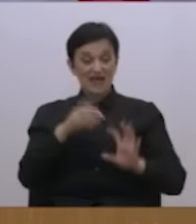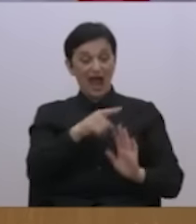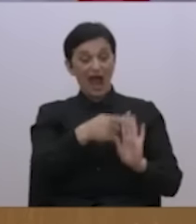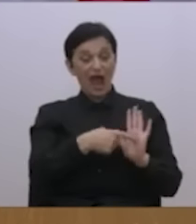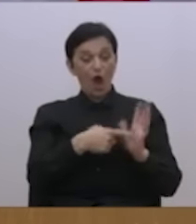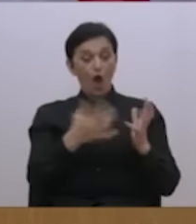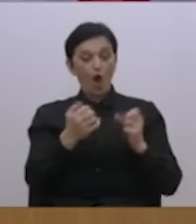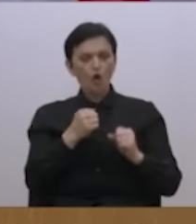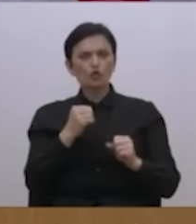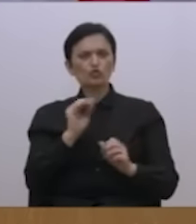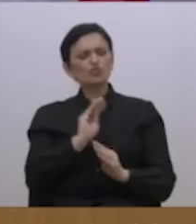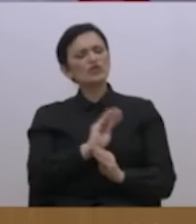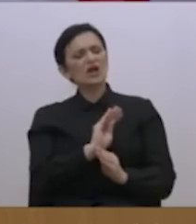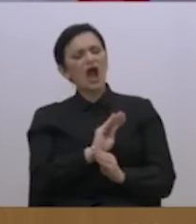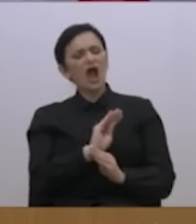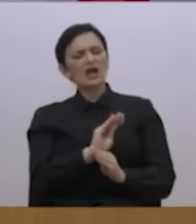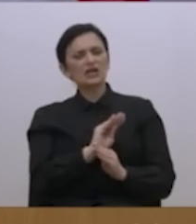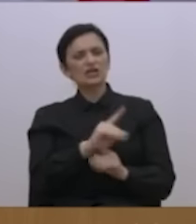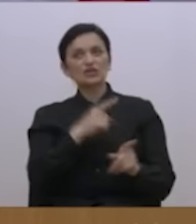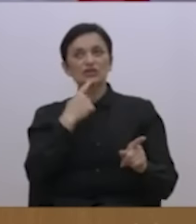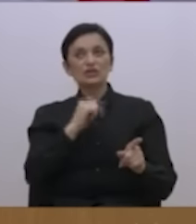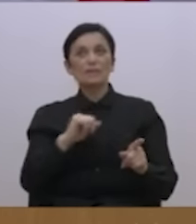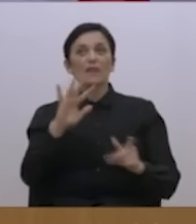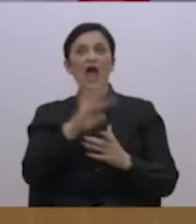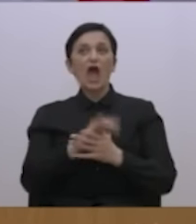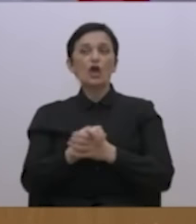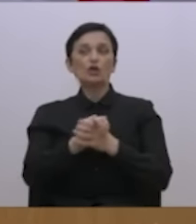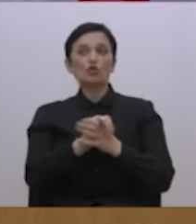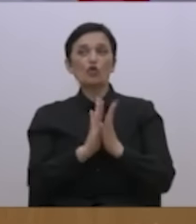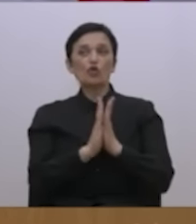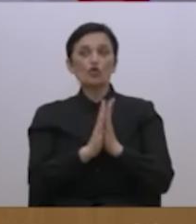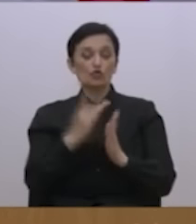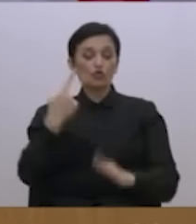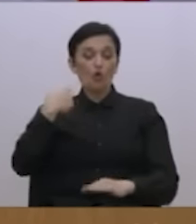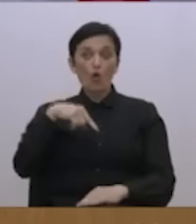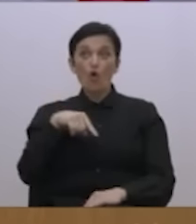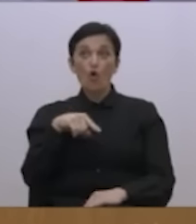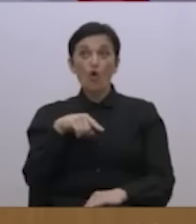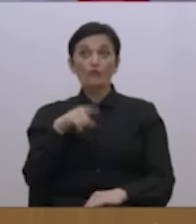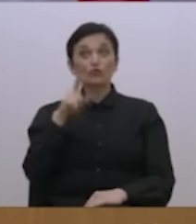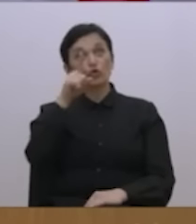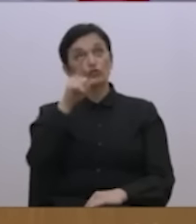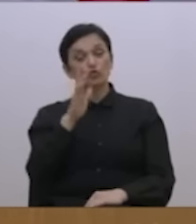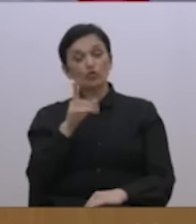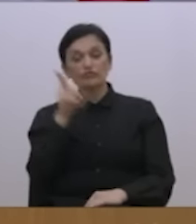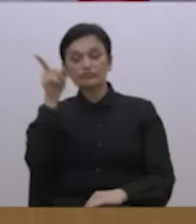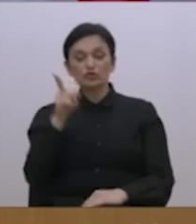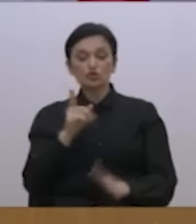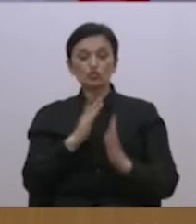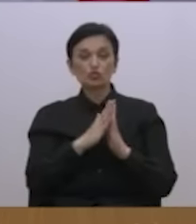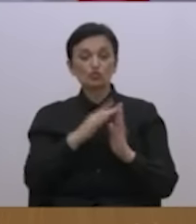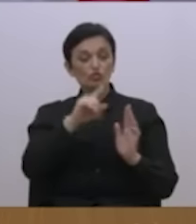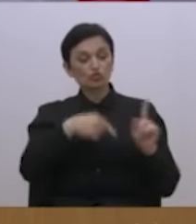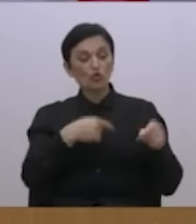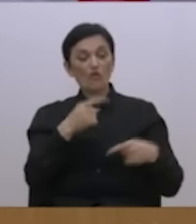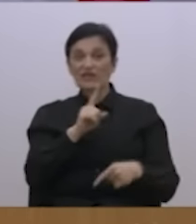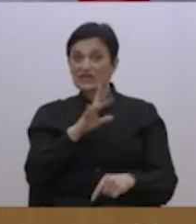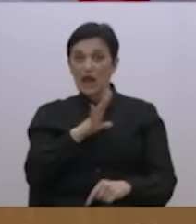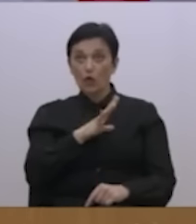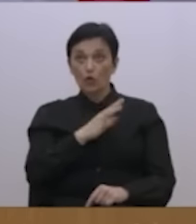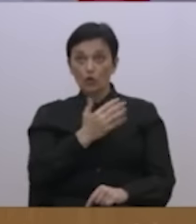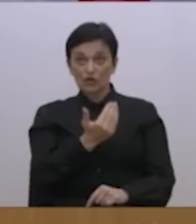სურო გაკრიტიკებდით, რო იძახთით, რომ ევროკავშირი გთხოვსო, ეს გთხოვსო და ის გთხოვსო, ეს რა იყო, რომ